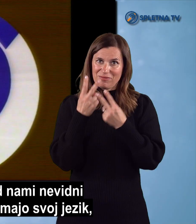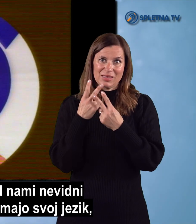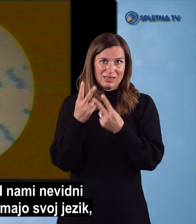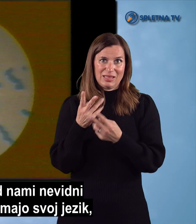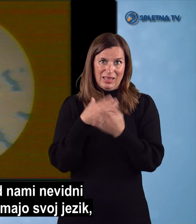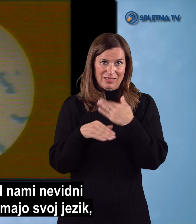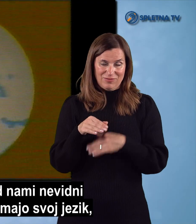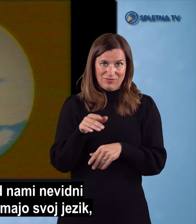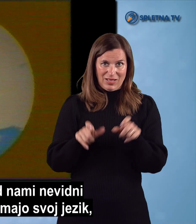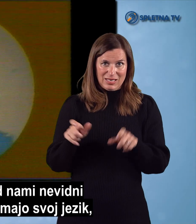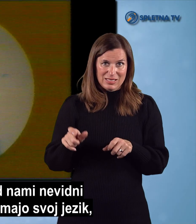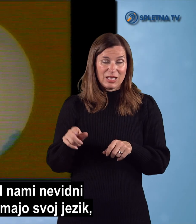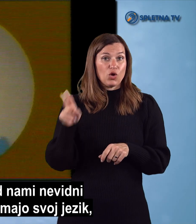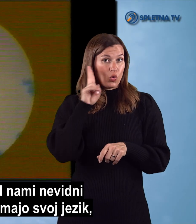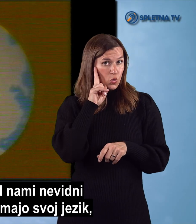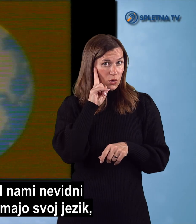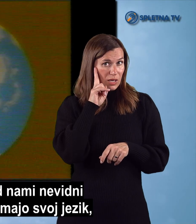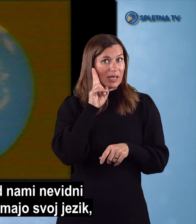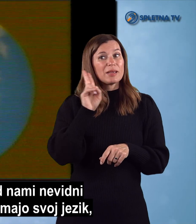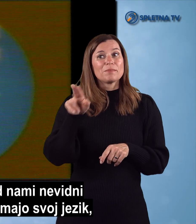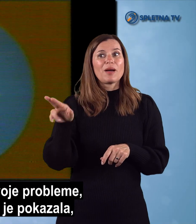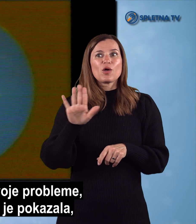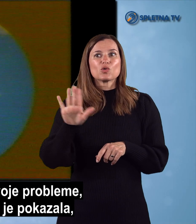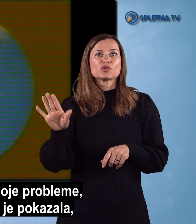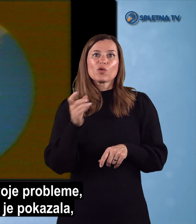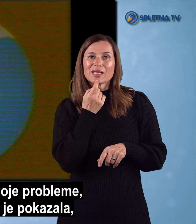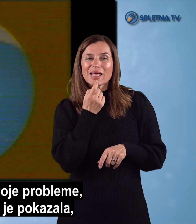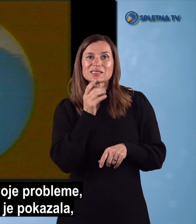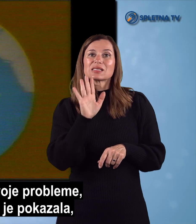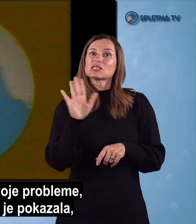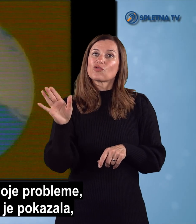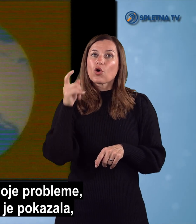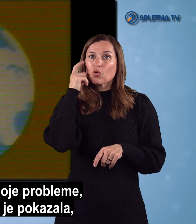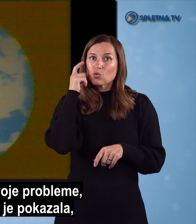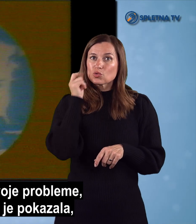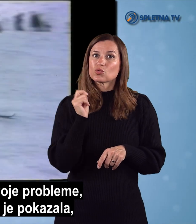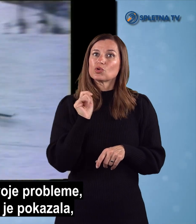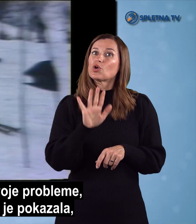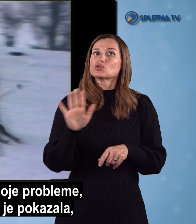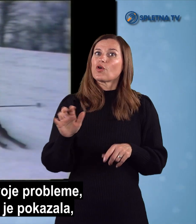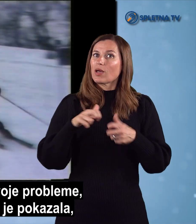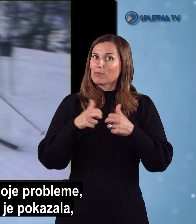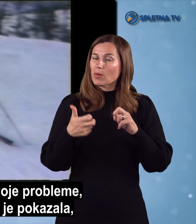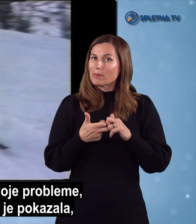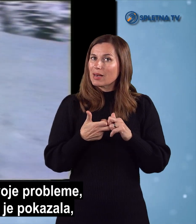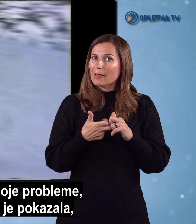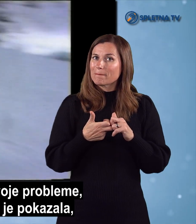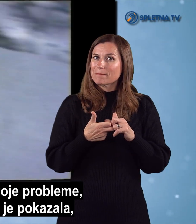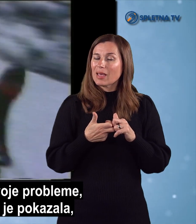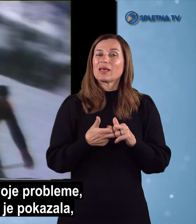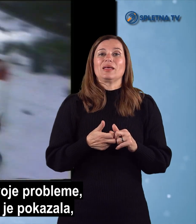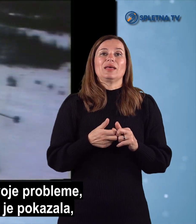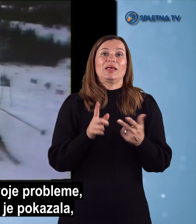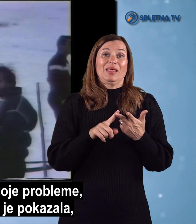invalidi, gluhi, da imajo svoj jezik, svojo kulturo, svoje probleme